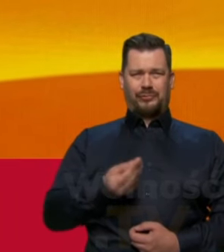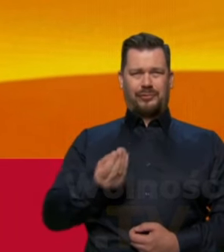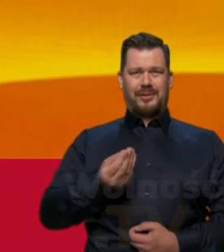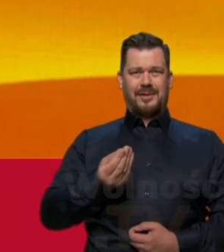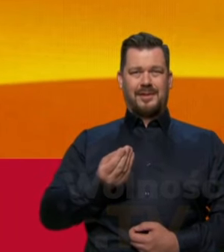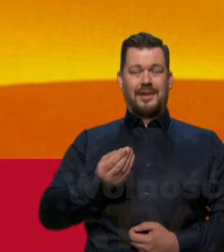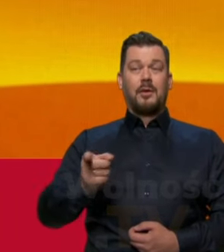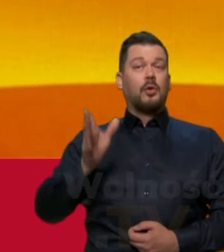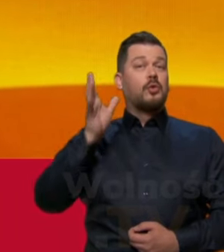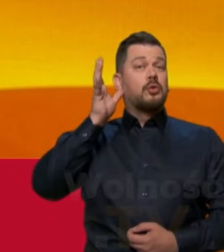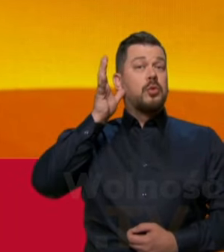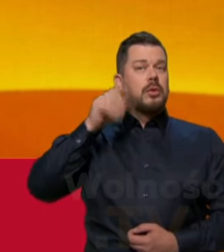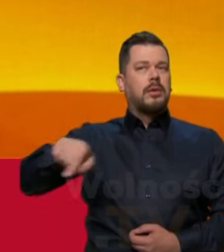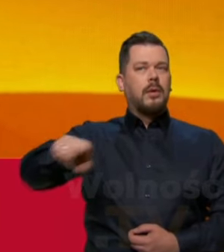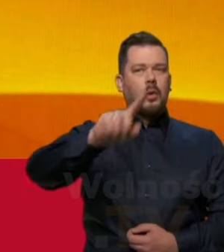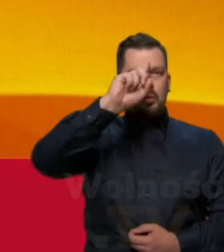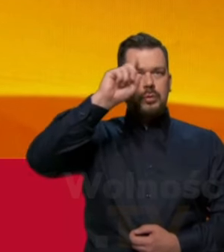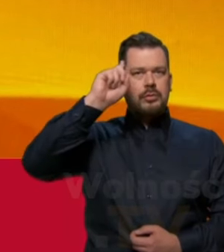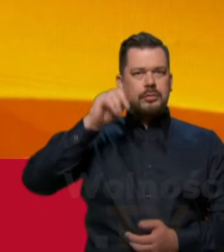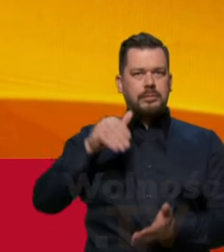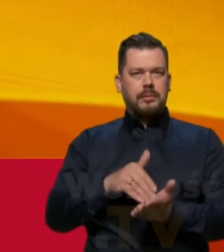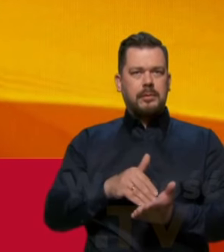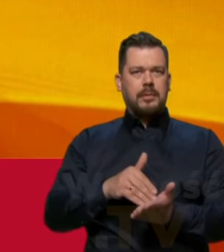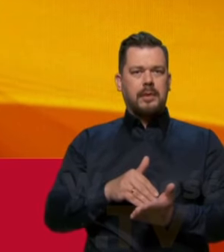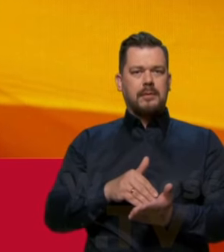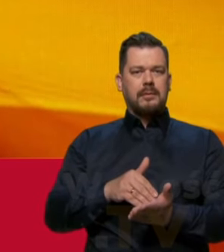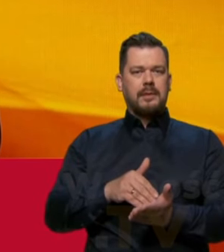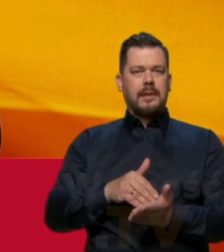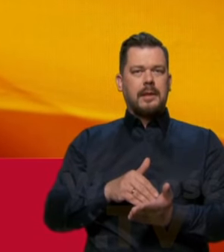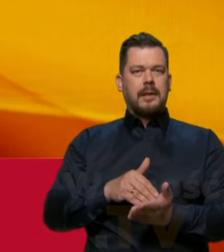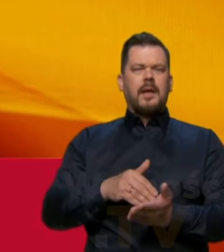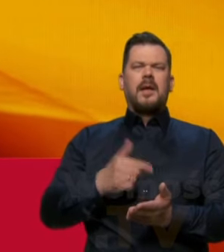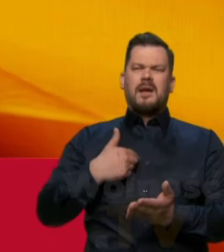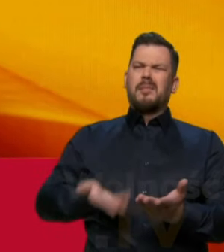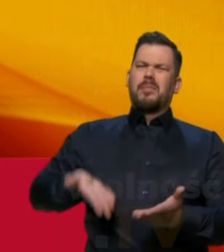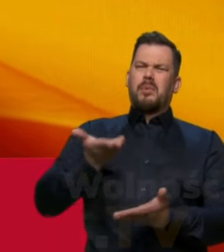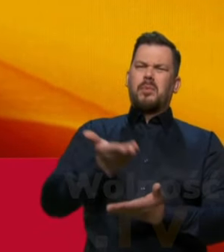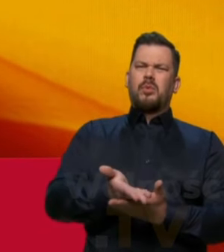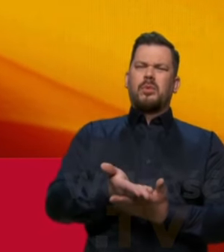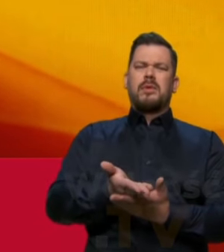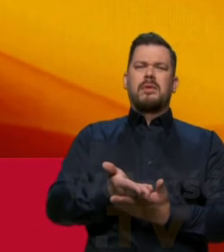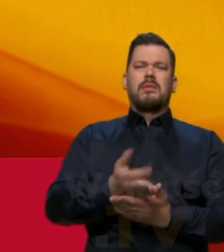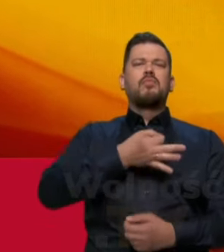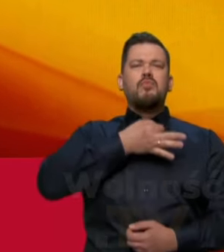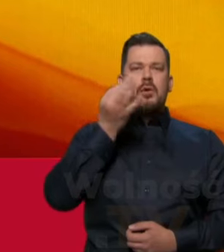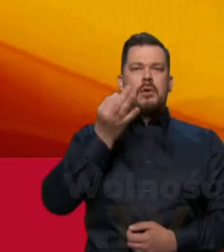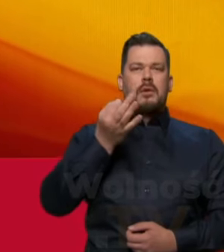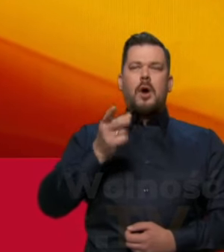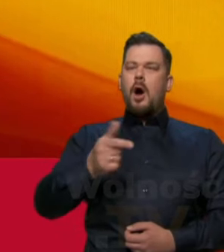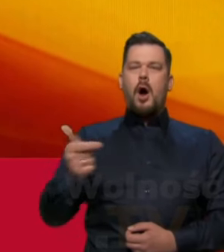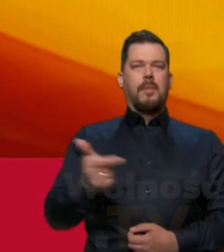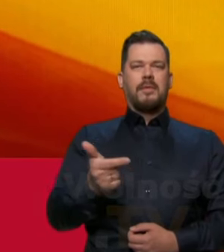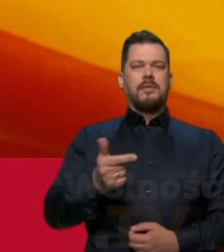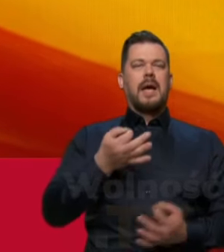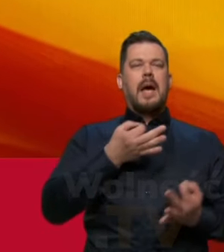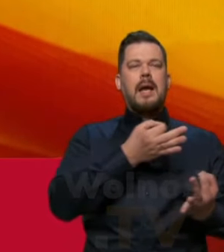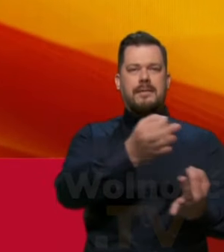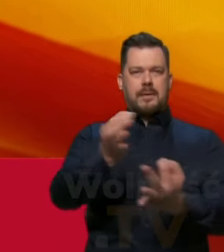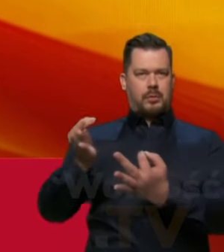głos obywateli mógł się liczyć. Postulujemy wprowadzenie obligatoryjnego